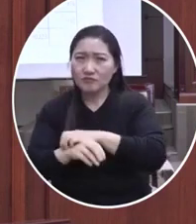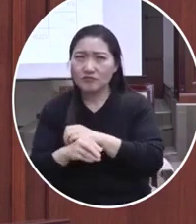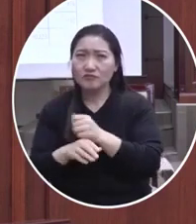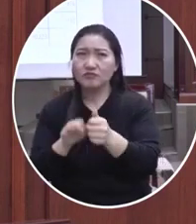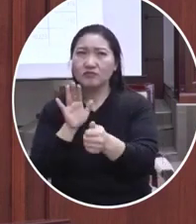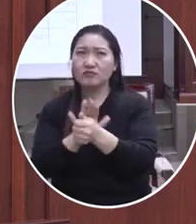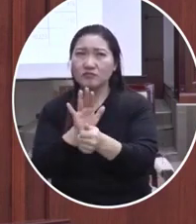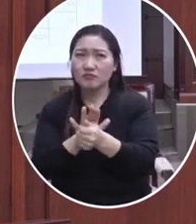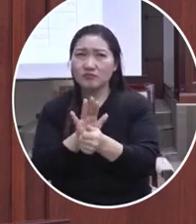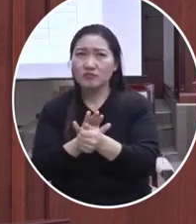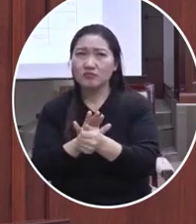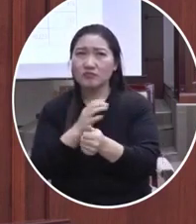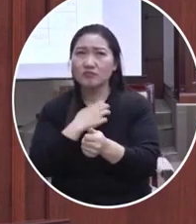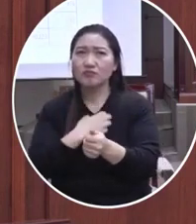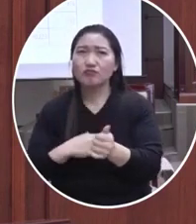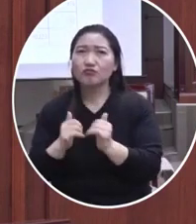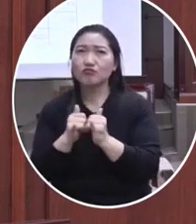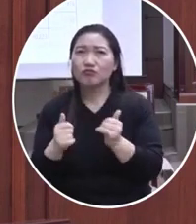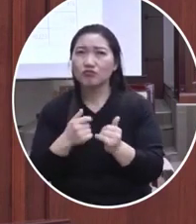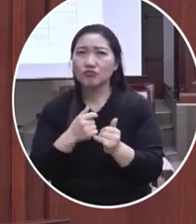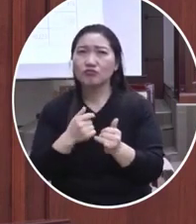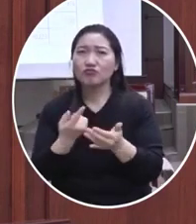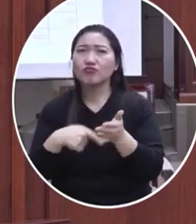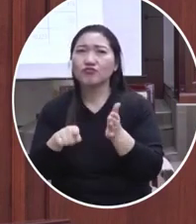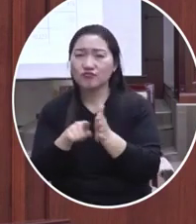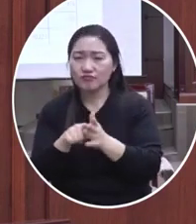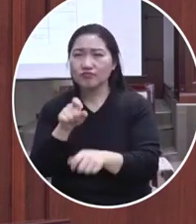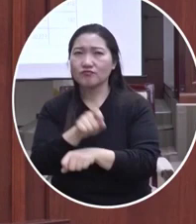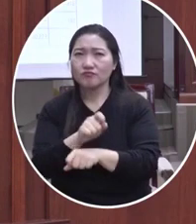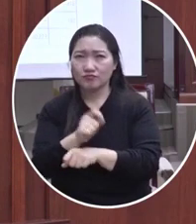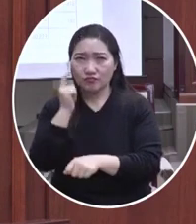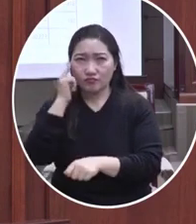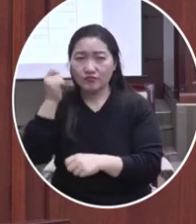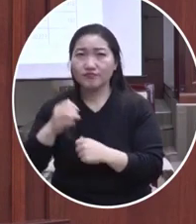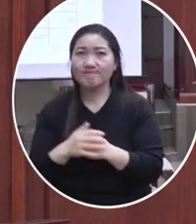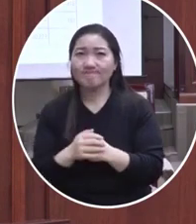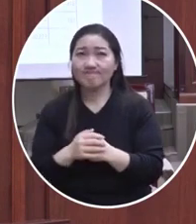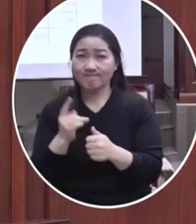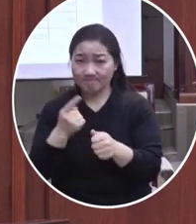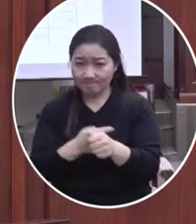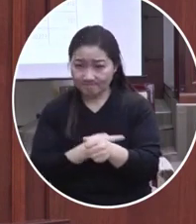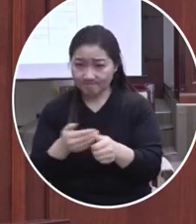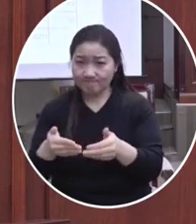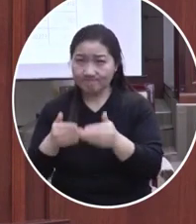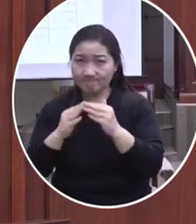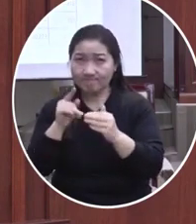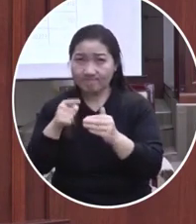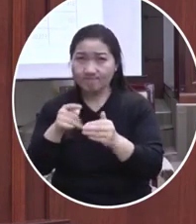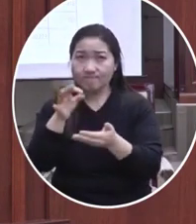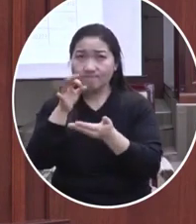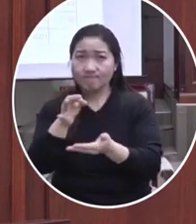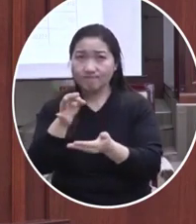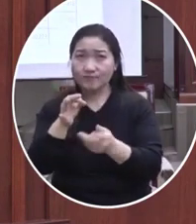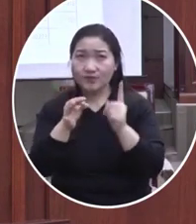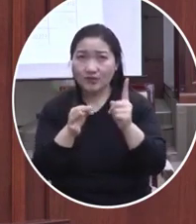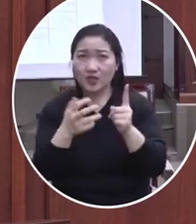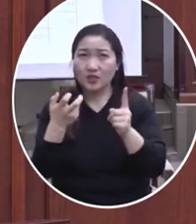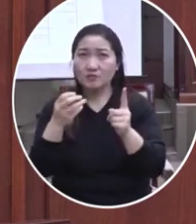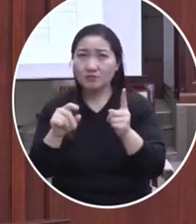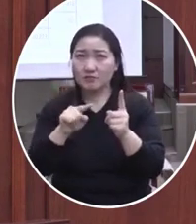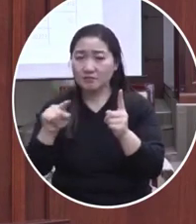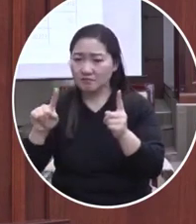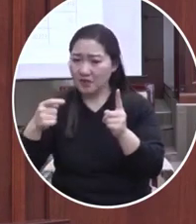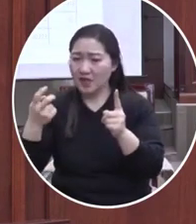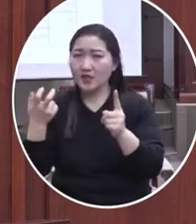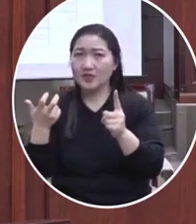적극적으로 대책을 마련하는 것이 진정한 국민을 위하는 행정일 것입니다 동개 장치 비용은 한 계당 70만